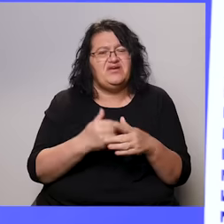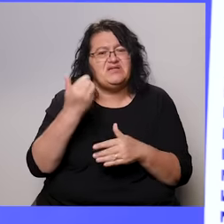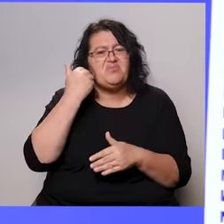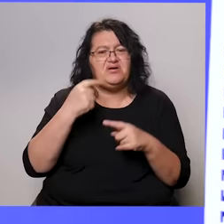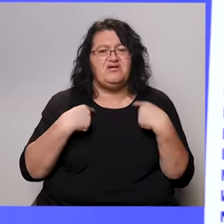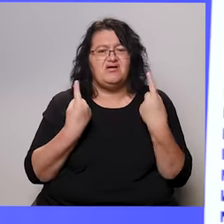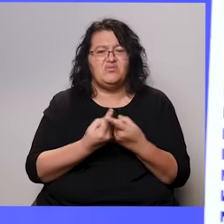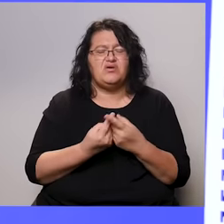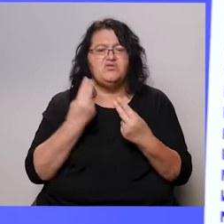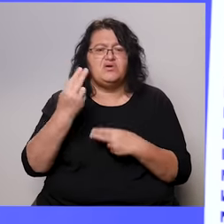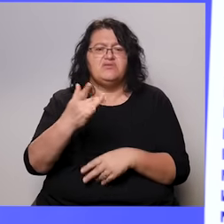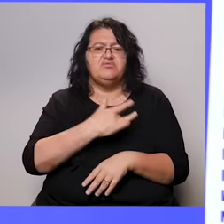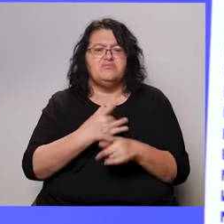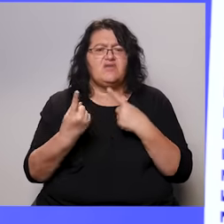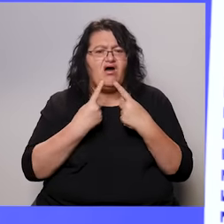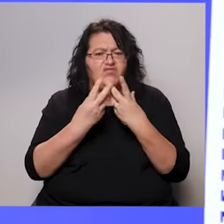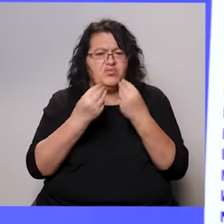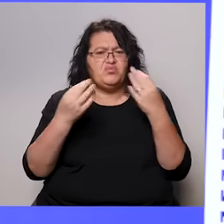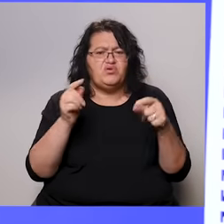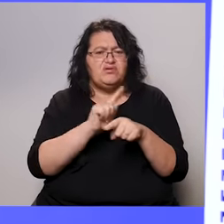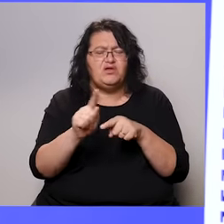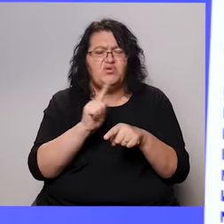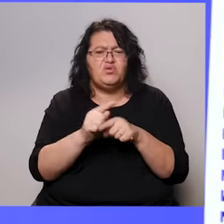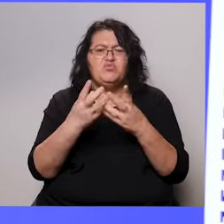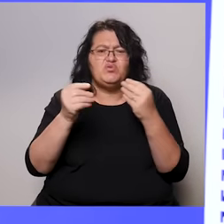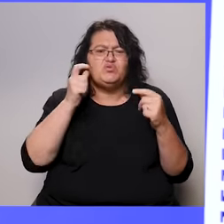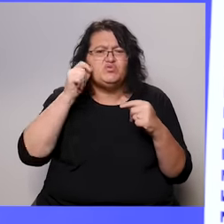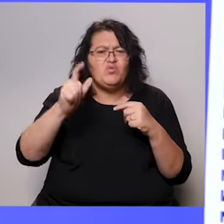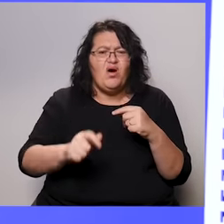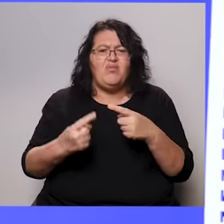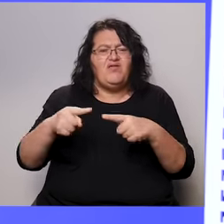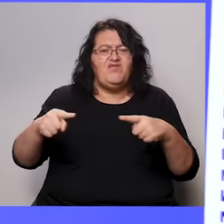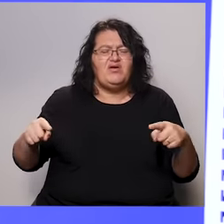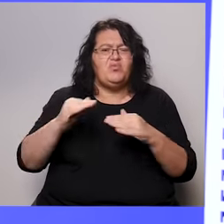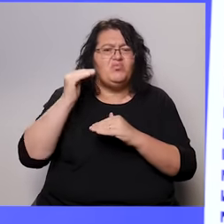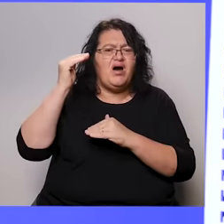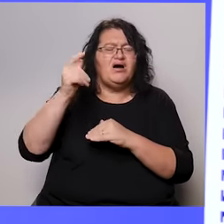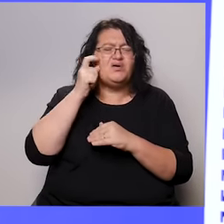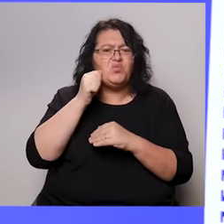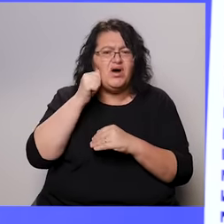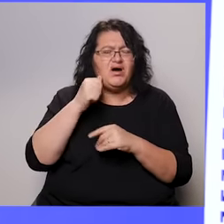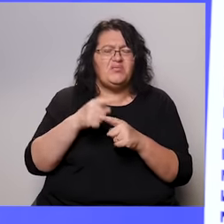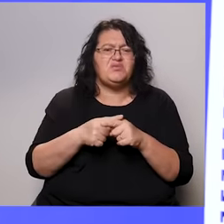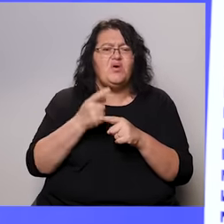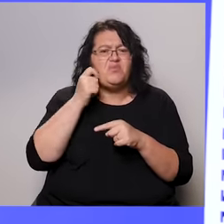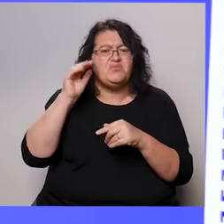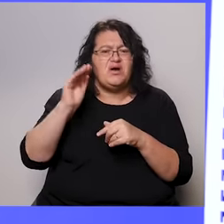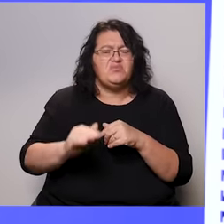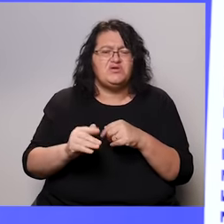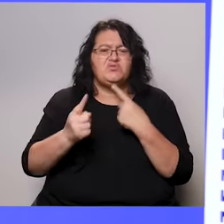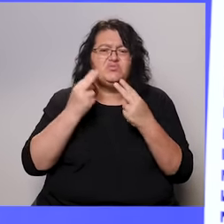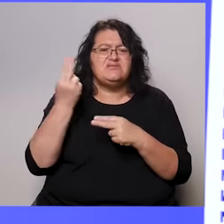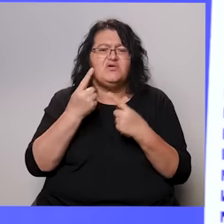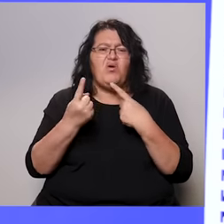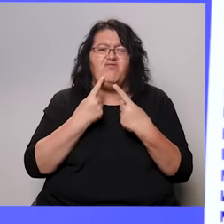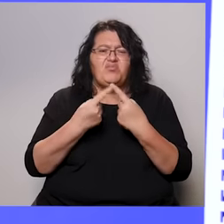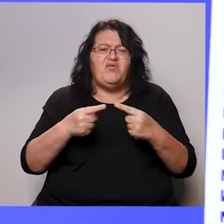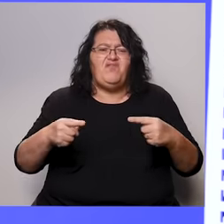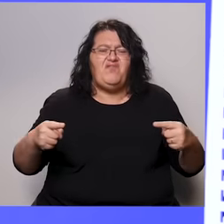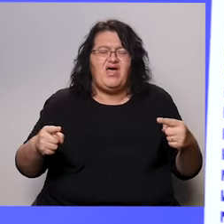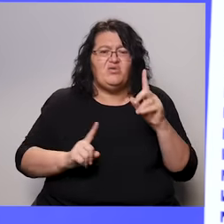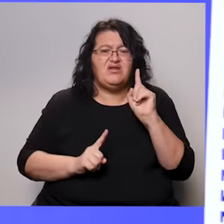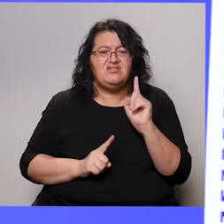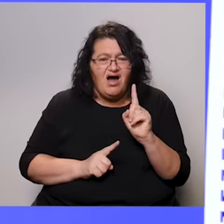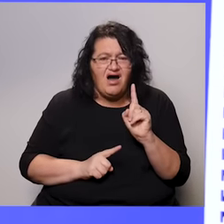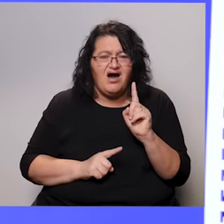Dumnezeu vorbește, a vorbit în multe feluri, pentru multe persoane, pentru mulți oameni, pentru mari oameni, pentru oameni mai mici. A vorbit Dumnezeu în diferite ipostaze,